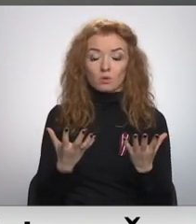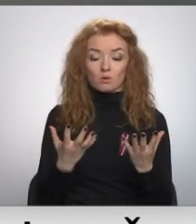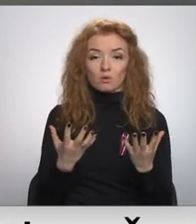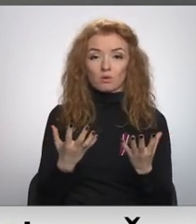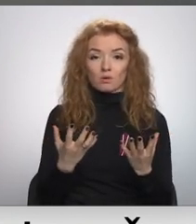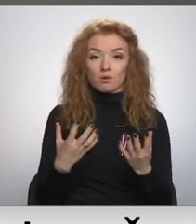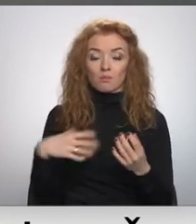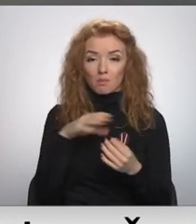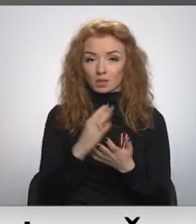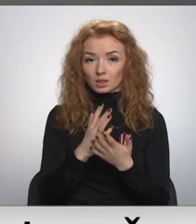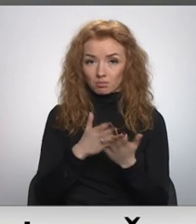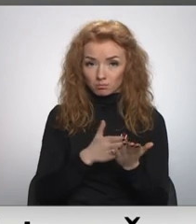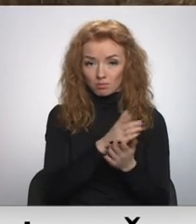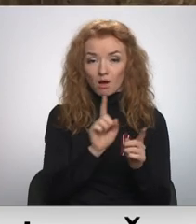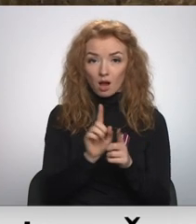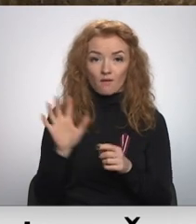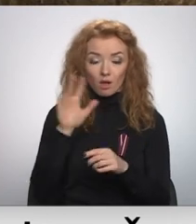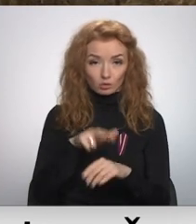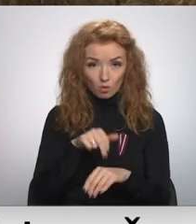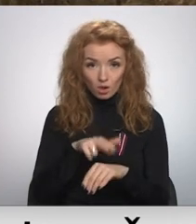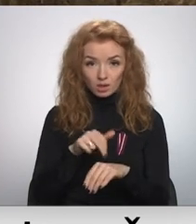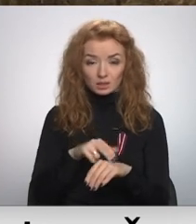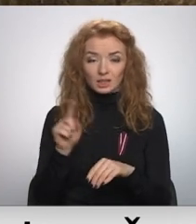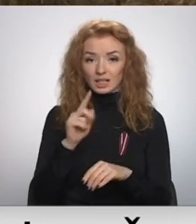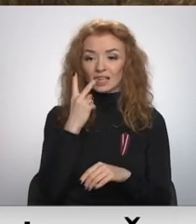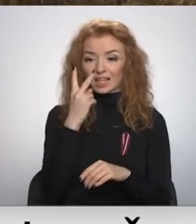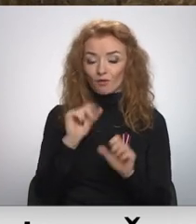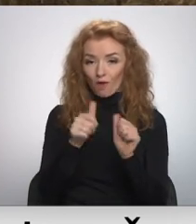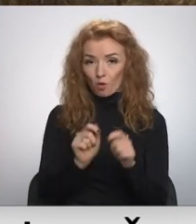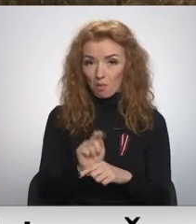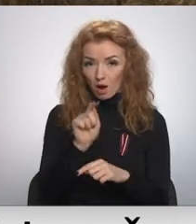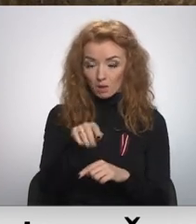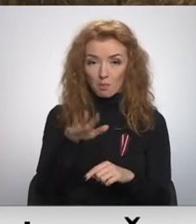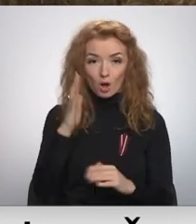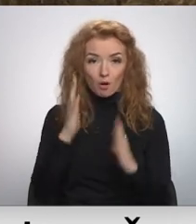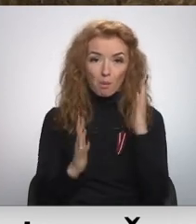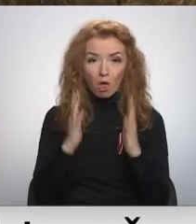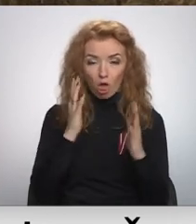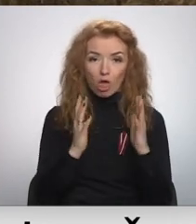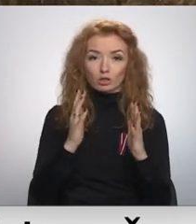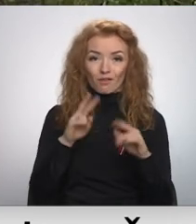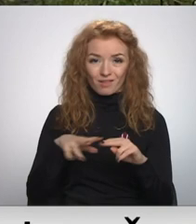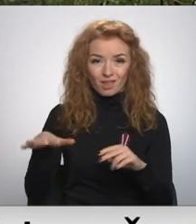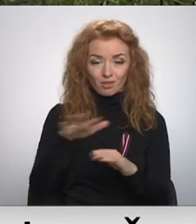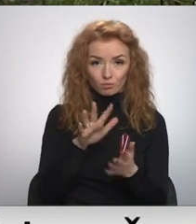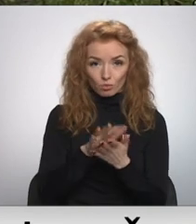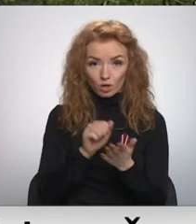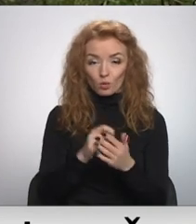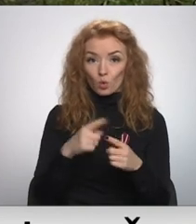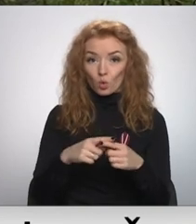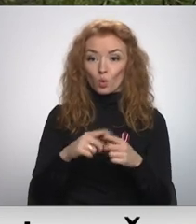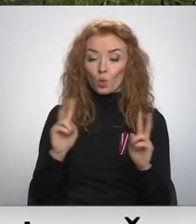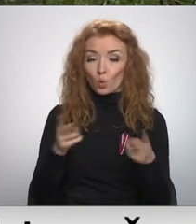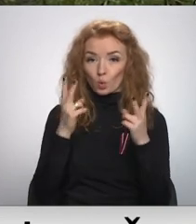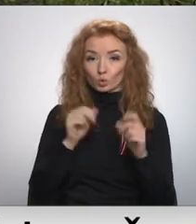ikap tos noskaidrot, esam vērsušies valsts policijā. Ir saredzami divu veidu pārkāpumi par meža infrastruktūras bojošanu i par